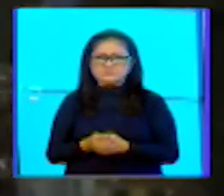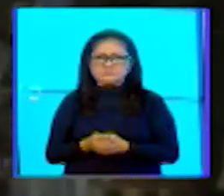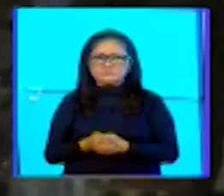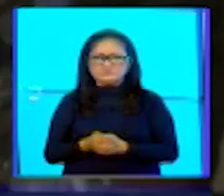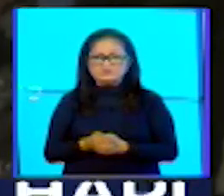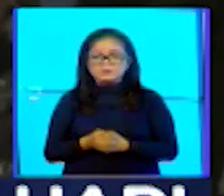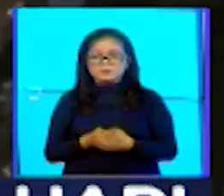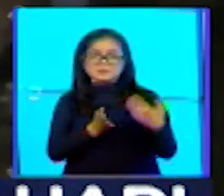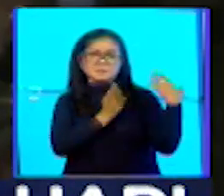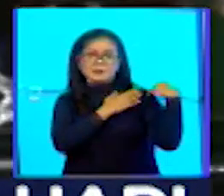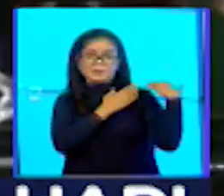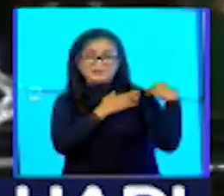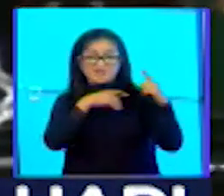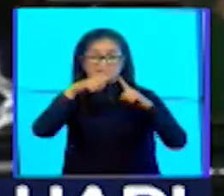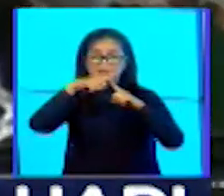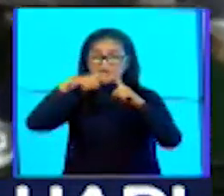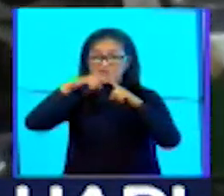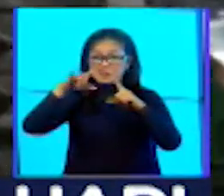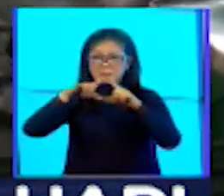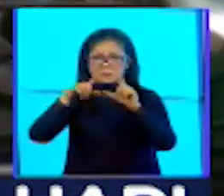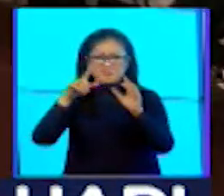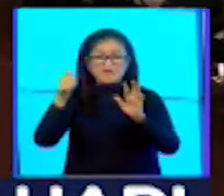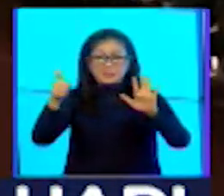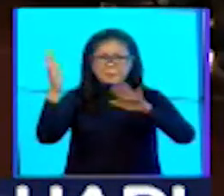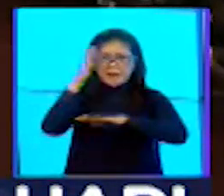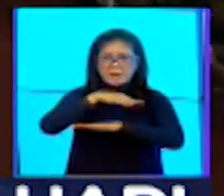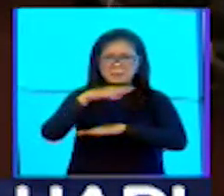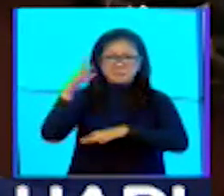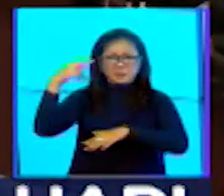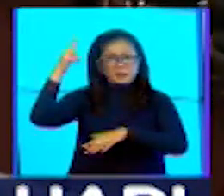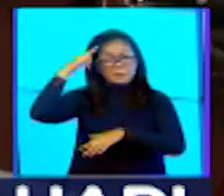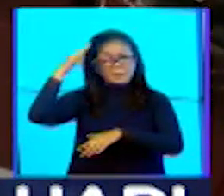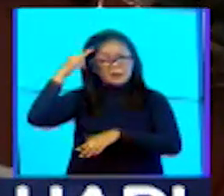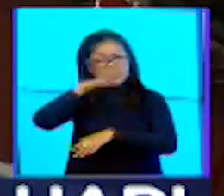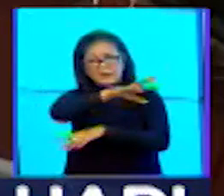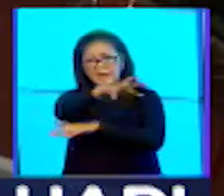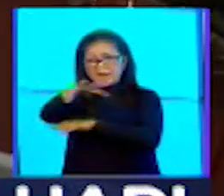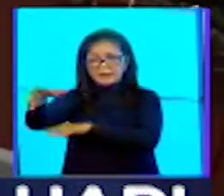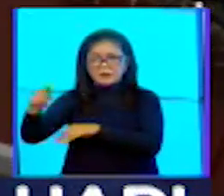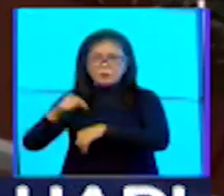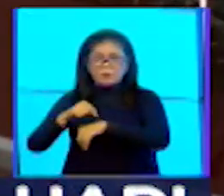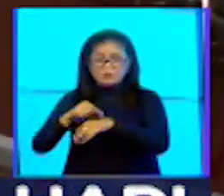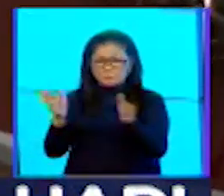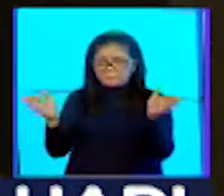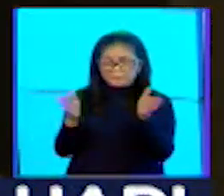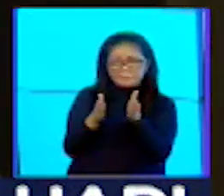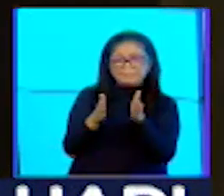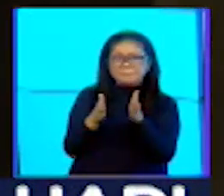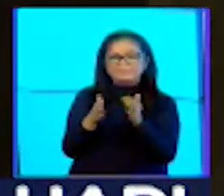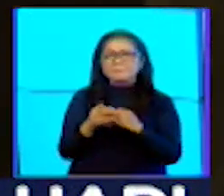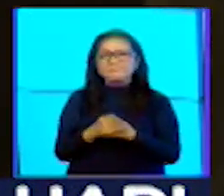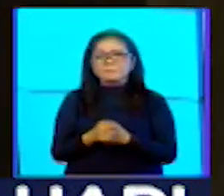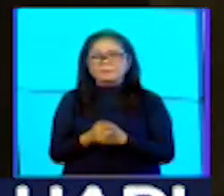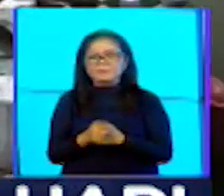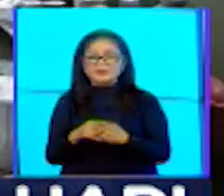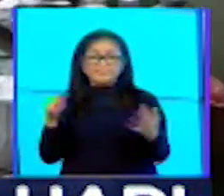Jabatan Ahyar sebagai Wali Kota Medan selama 6 hari tercatat sebagai kepala daerah dengan masa jabatan tersingkat di tanah air. Dalam Pilkada